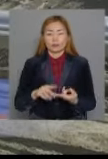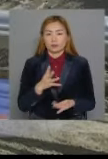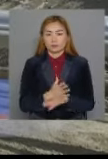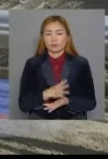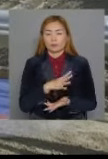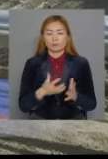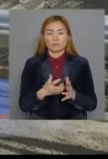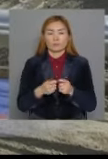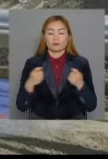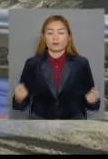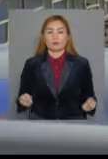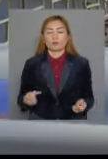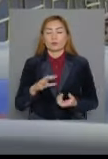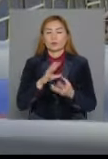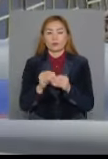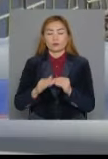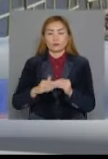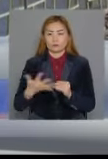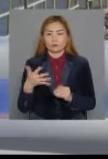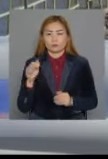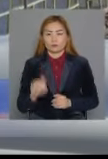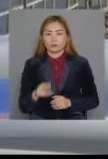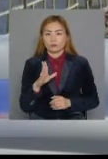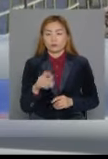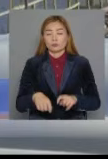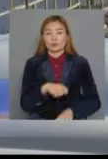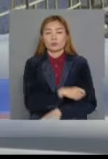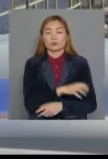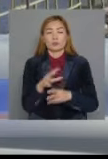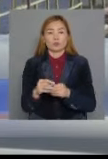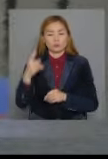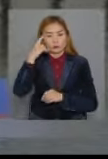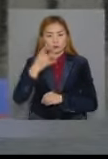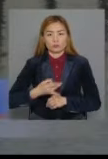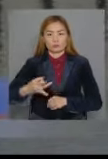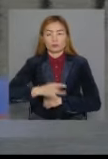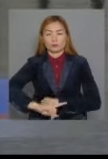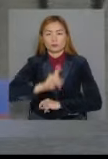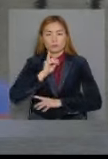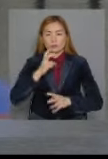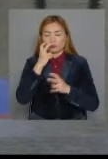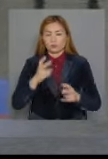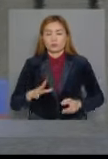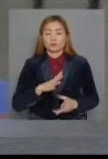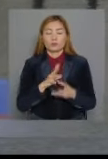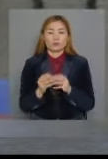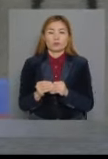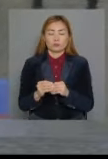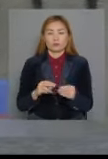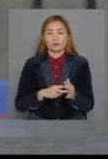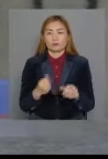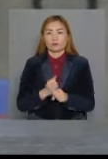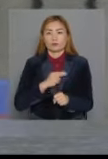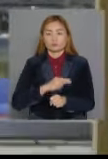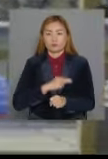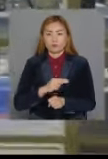были ликвидированы открытые бассейны общей площадью около 5000 квадратных метров, считающиеся источниками неприятного запаха. В частности, проведена работа